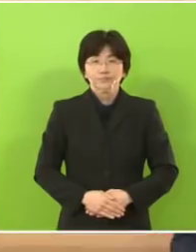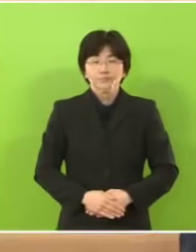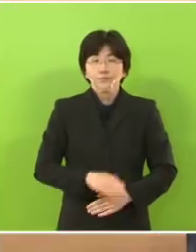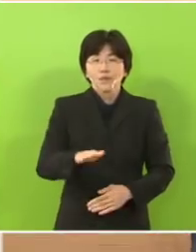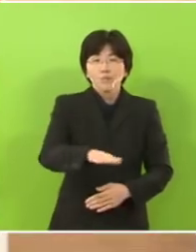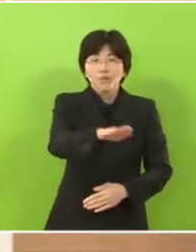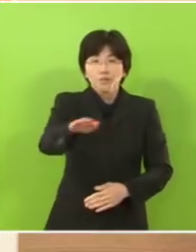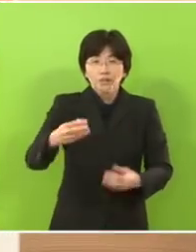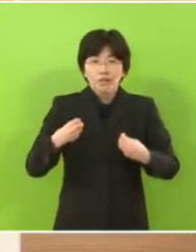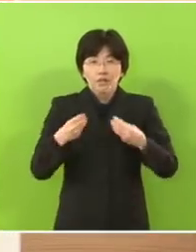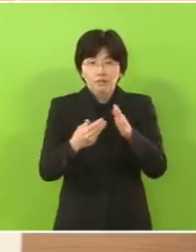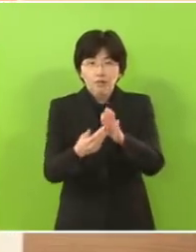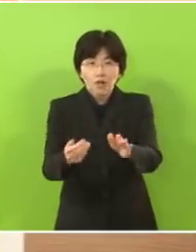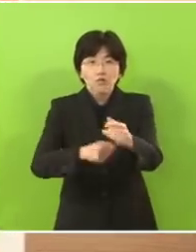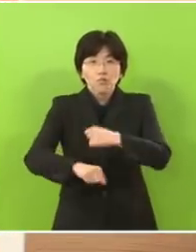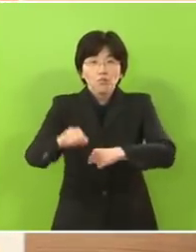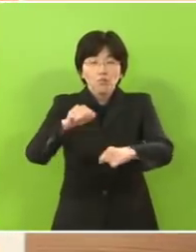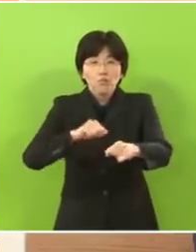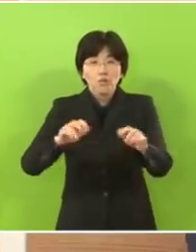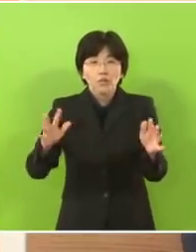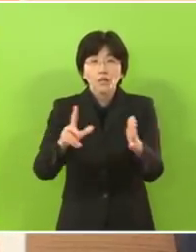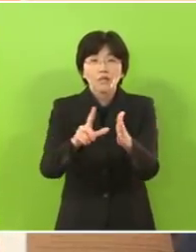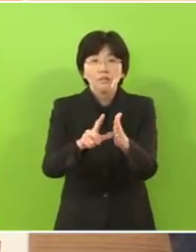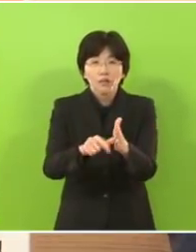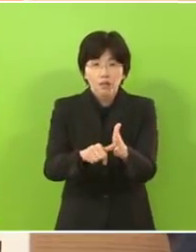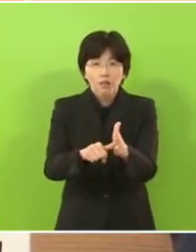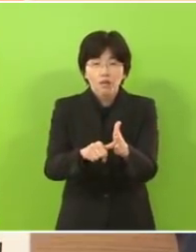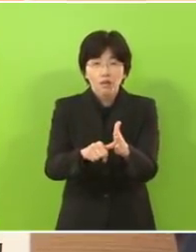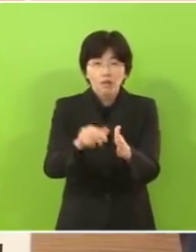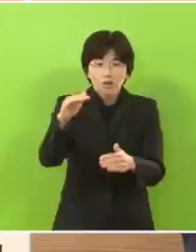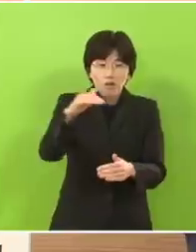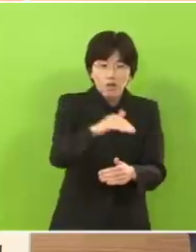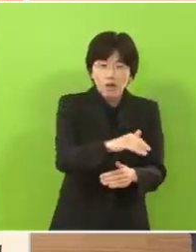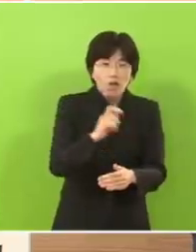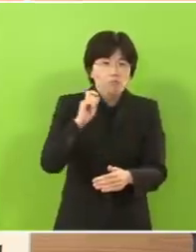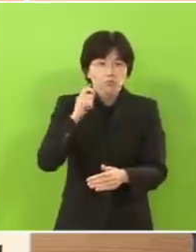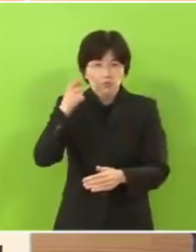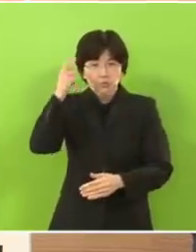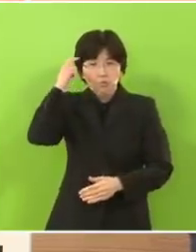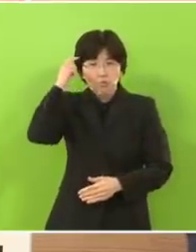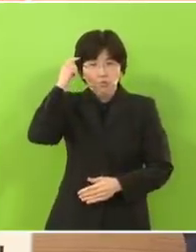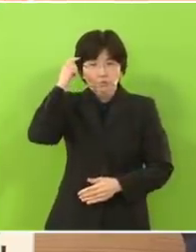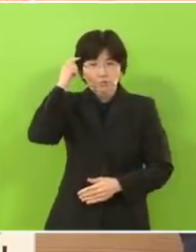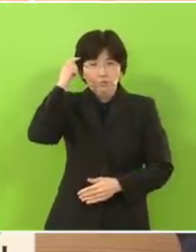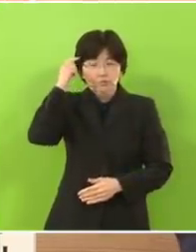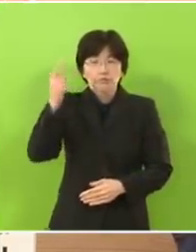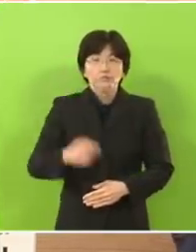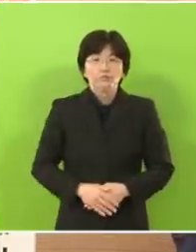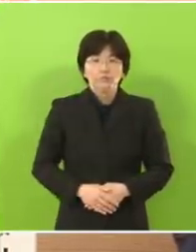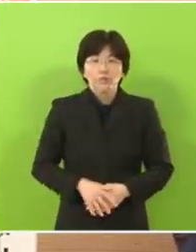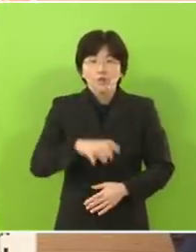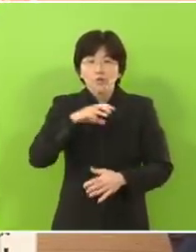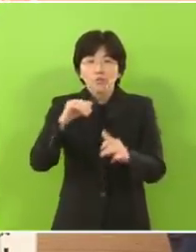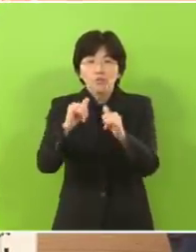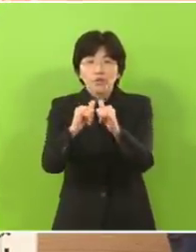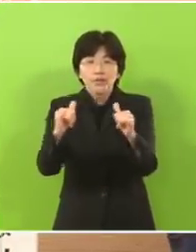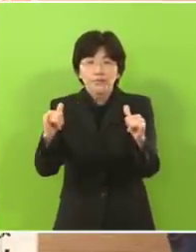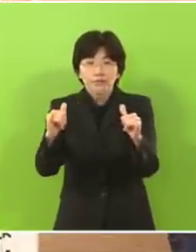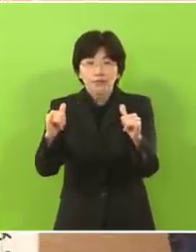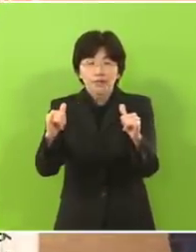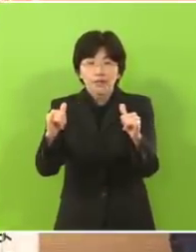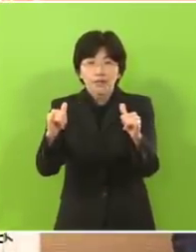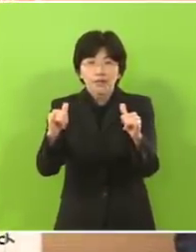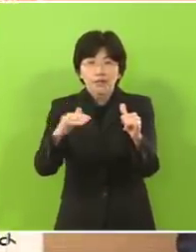皆さんの幹線回避行動をなくしてへ脱出は的にはできないと思います高齢者の方々